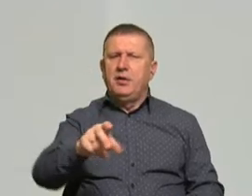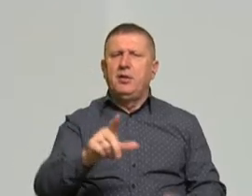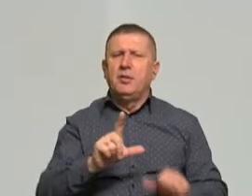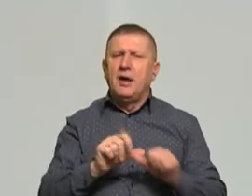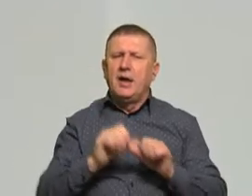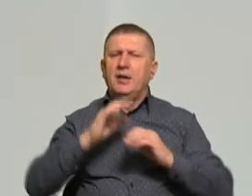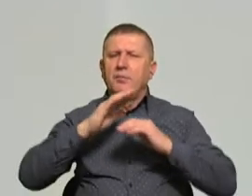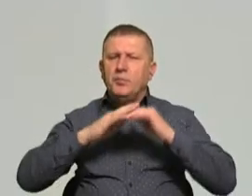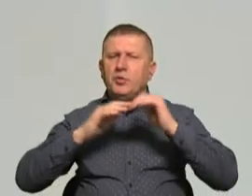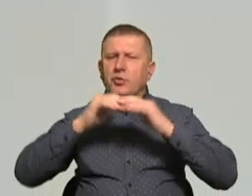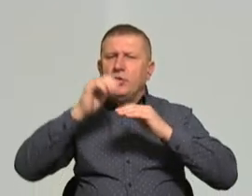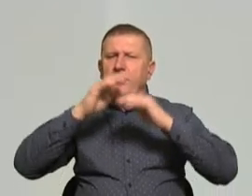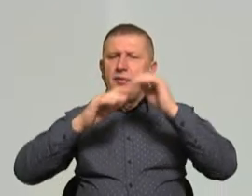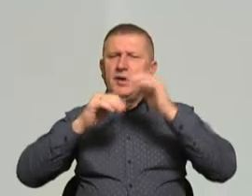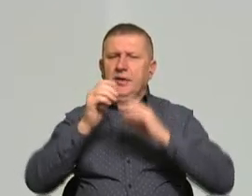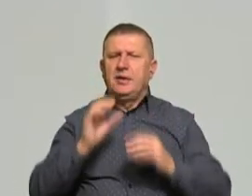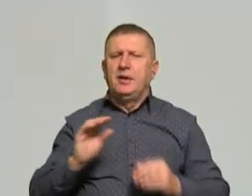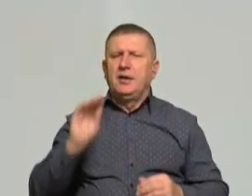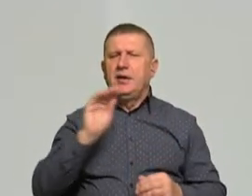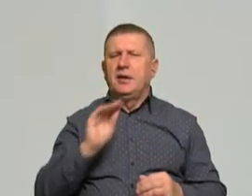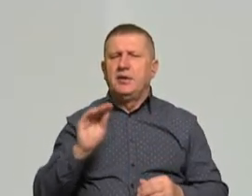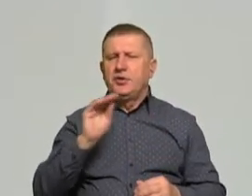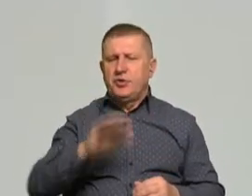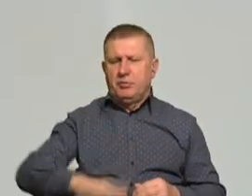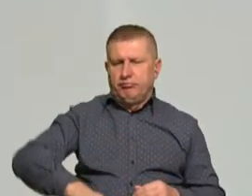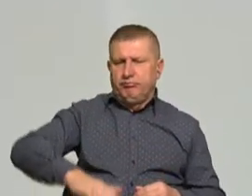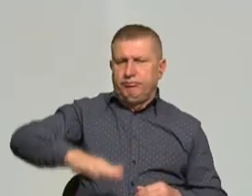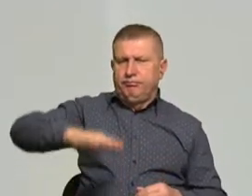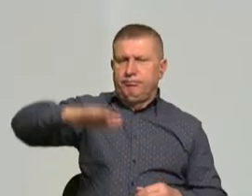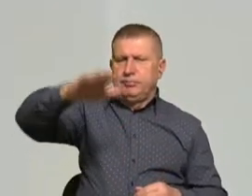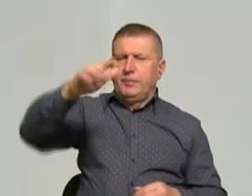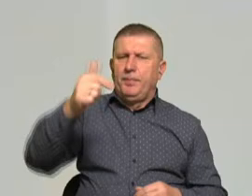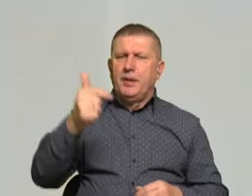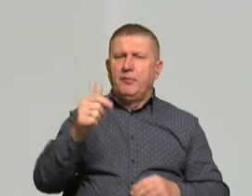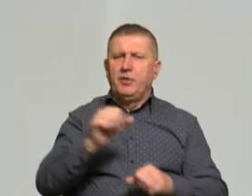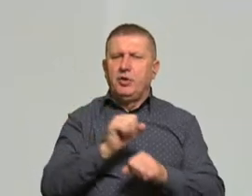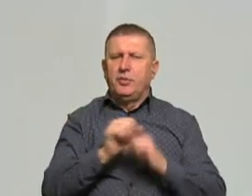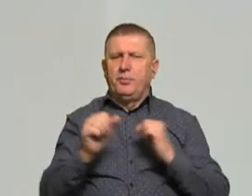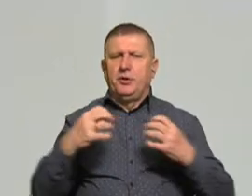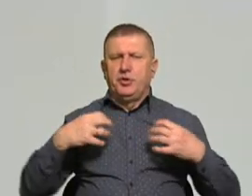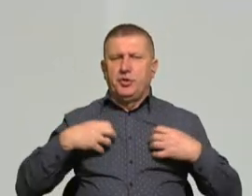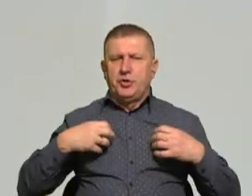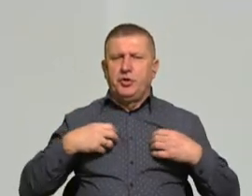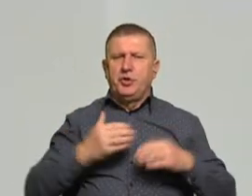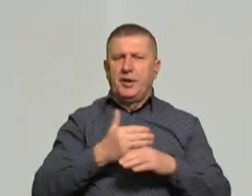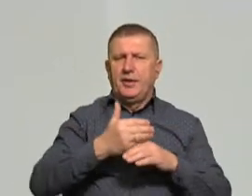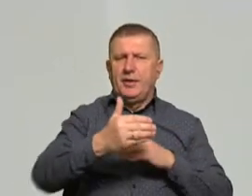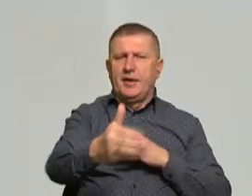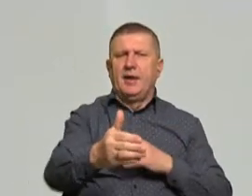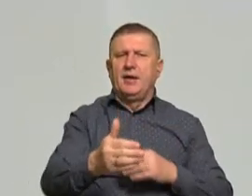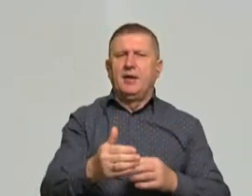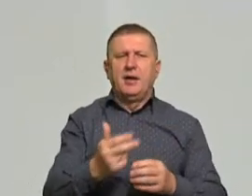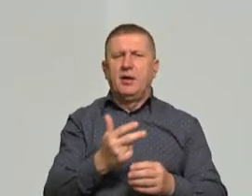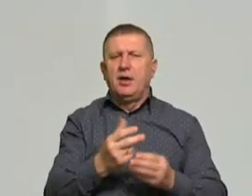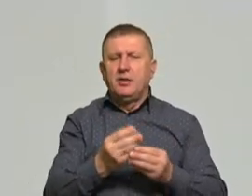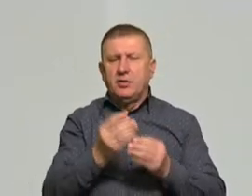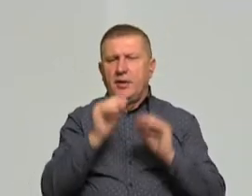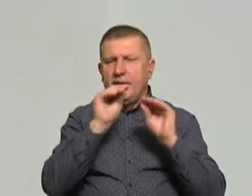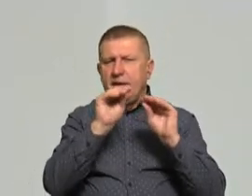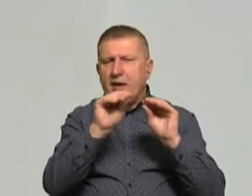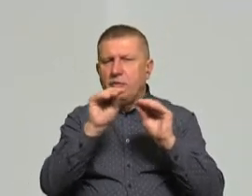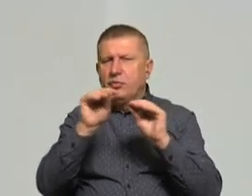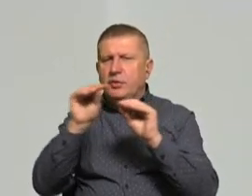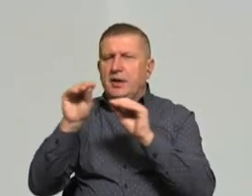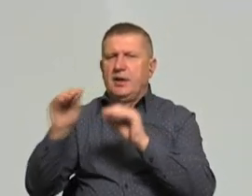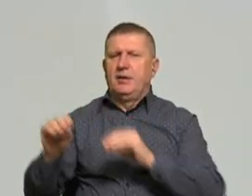budowanie świadomości, jak sądzę, jak uważam, od najmłodszych lat powinno funkcjonować, czyli ten proces, jeszcze raz mówię, edukacji i